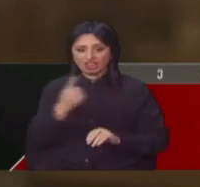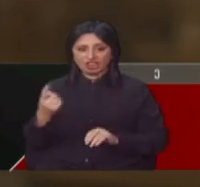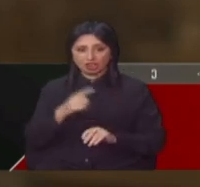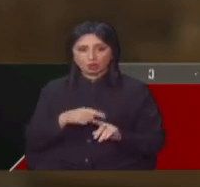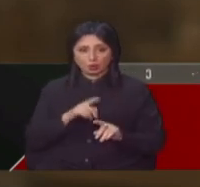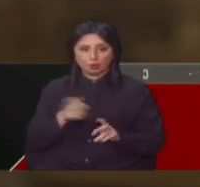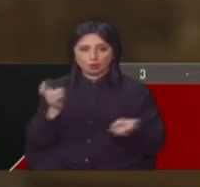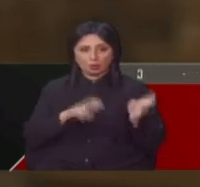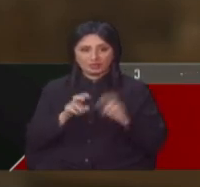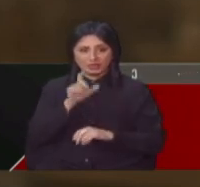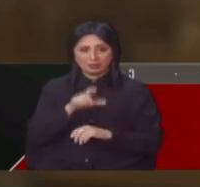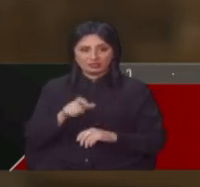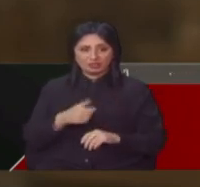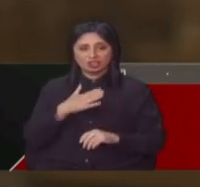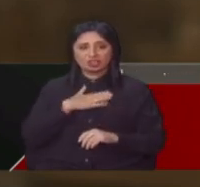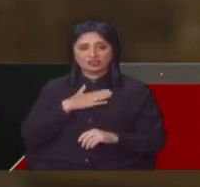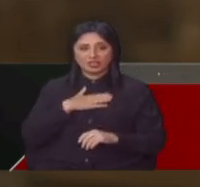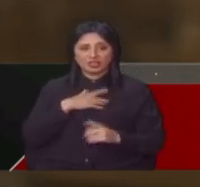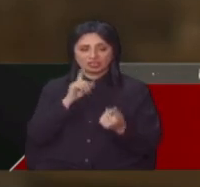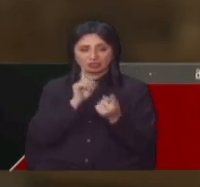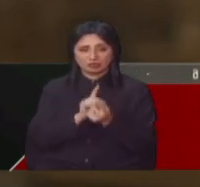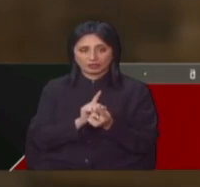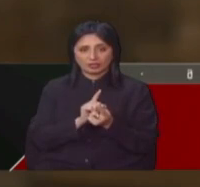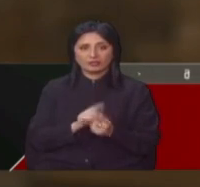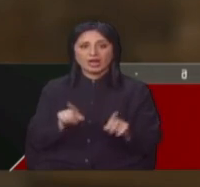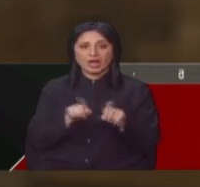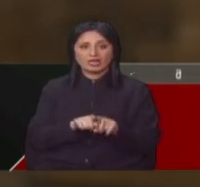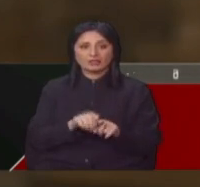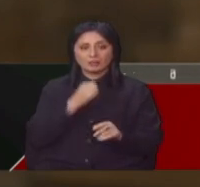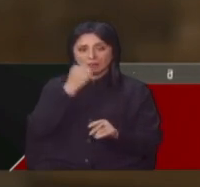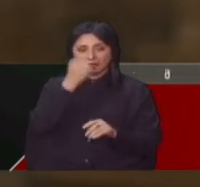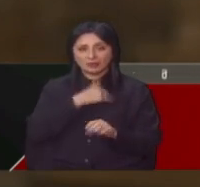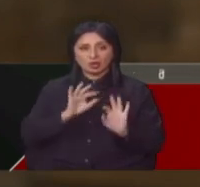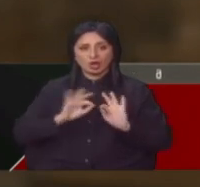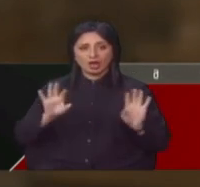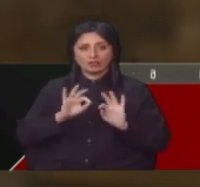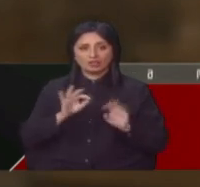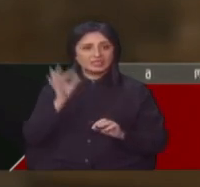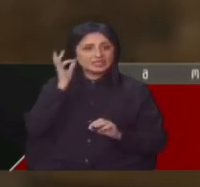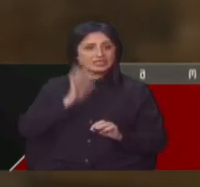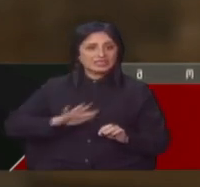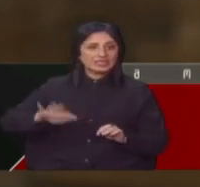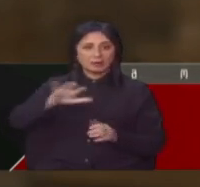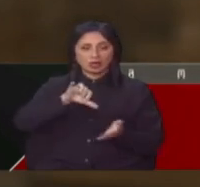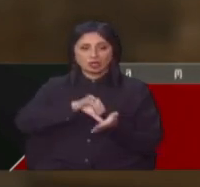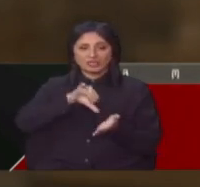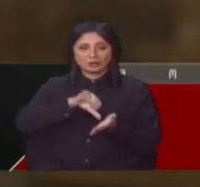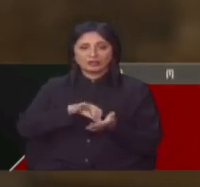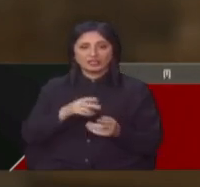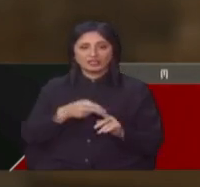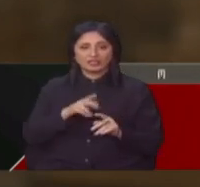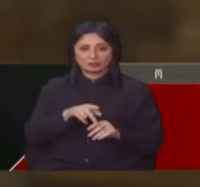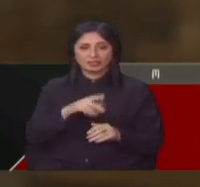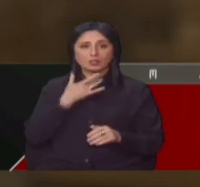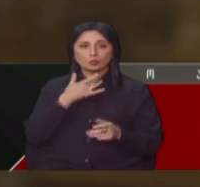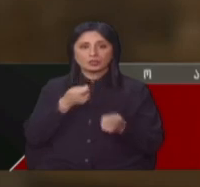დევნილს მობრძანებისთვის და ჩვენთან შეხვედრისთვის. ასევე მადლობა მინდა გადავუხადოთ სამეგრელოს წარმომადგენლებს,